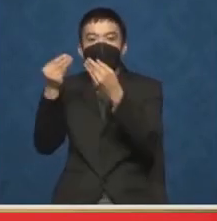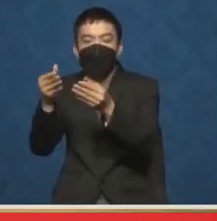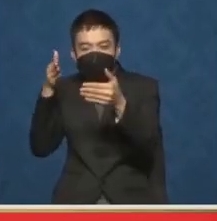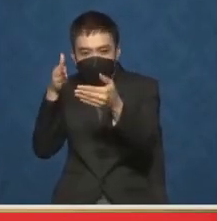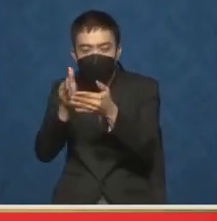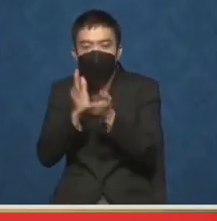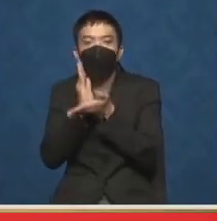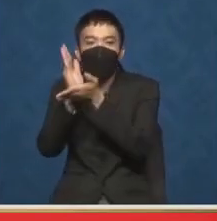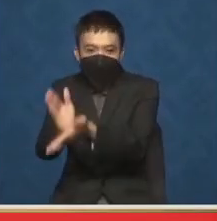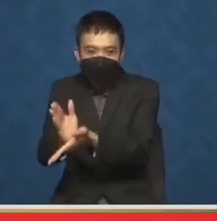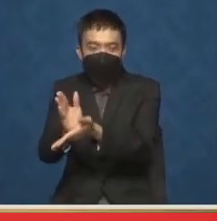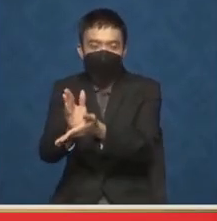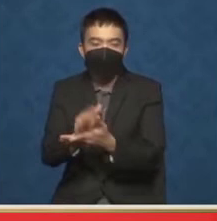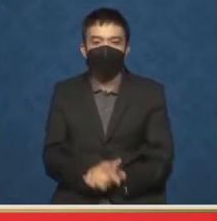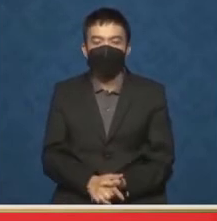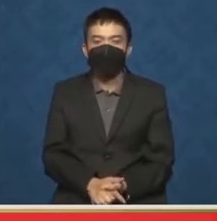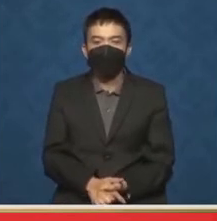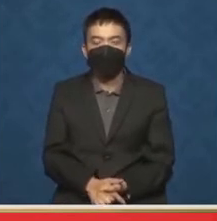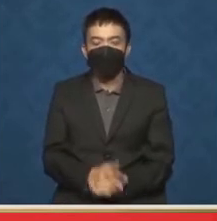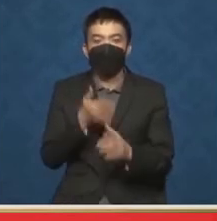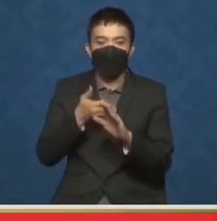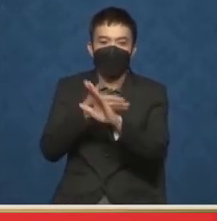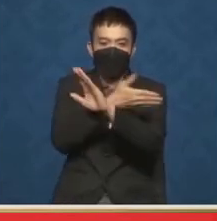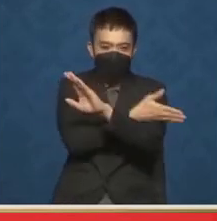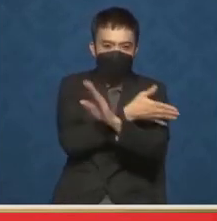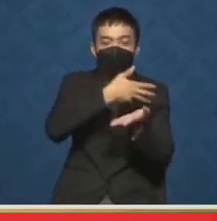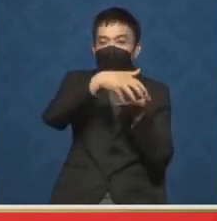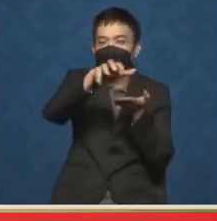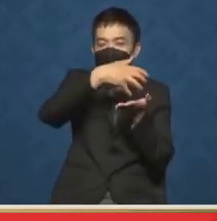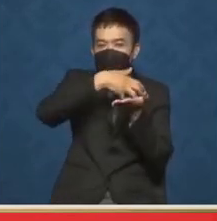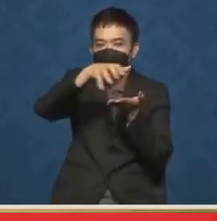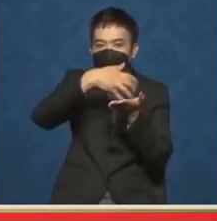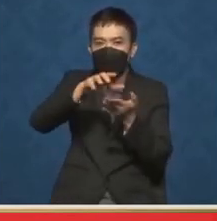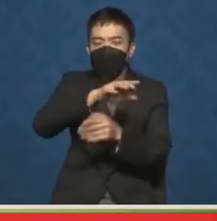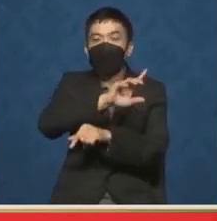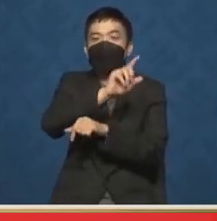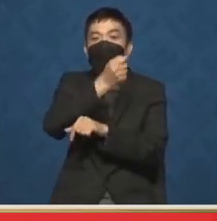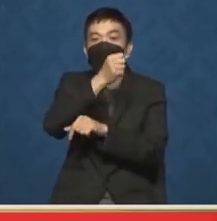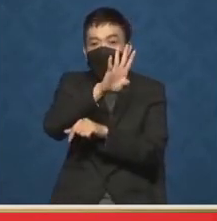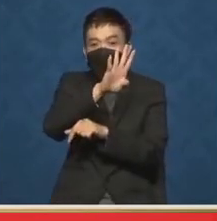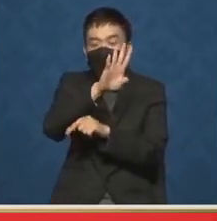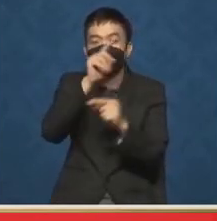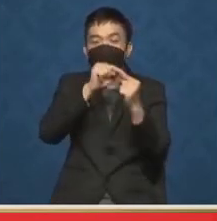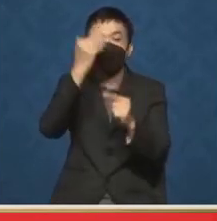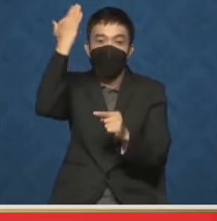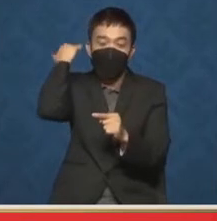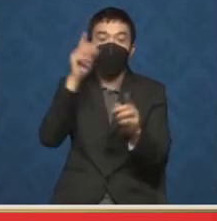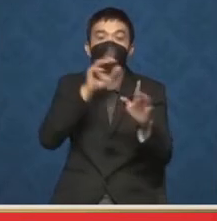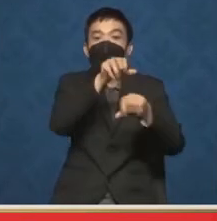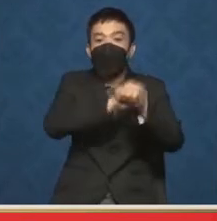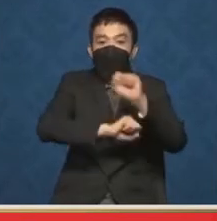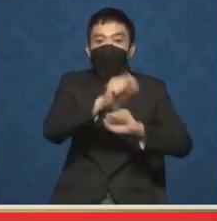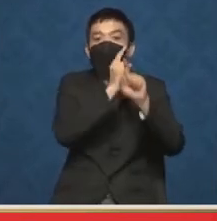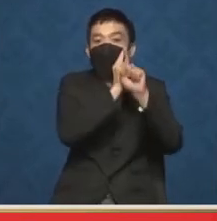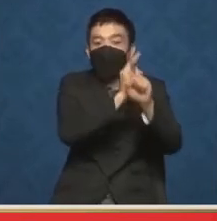เพื่ในเรื่องที่ได้เปอวัตนINGSำหรับครับ pemทสบสี่เปนเรื่องของ การเปลบันิกฑุรสระกนเดีย